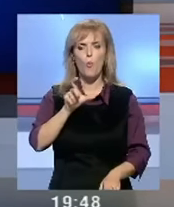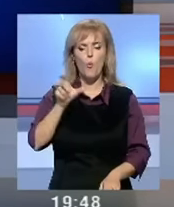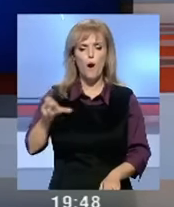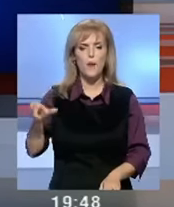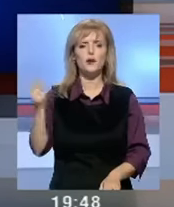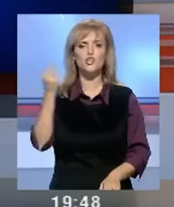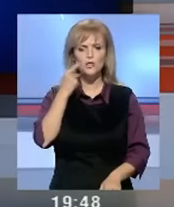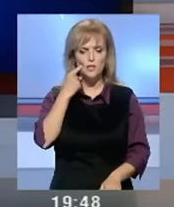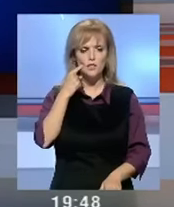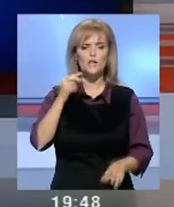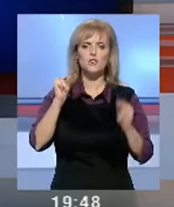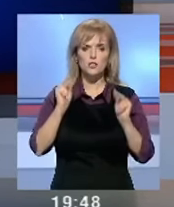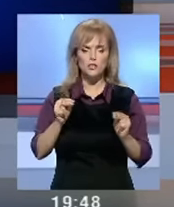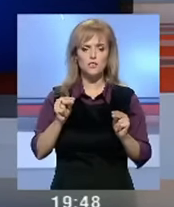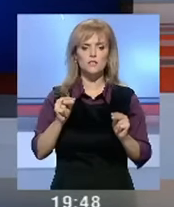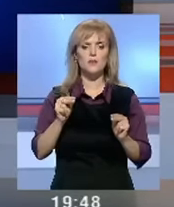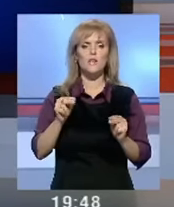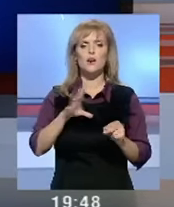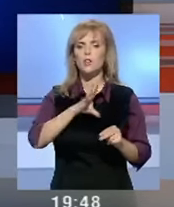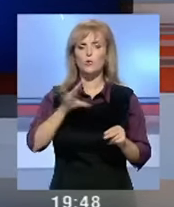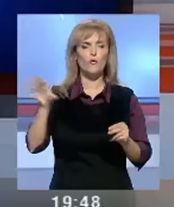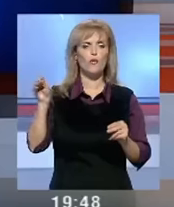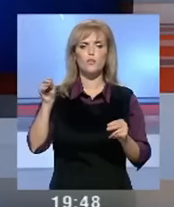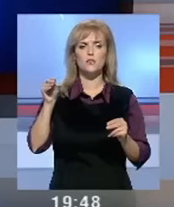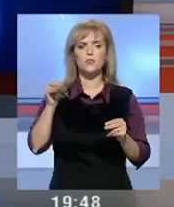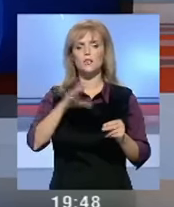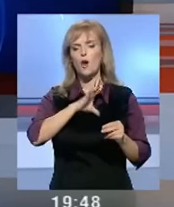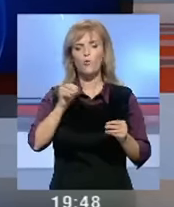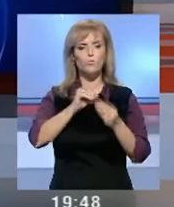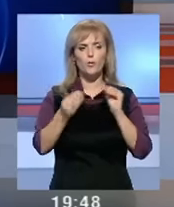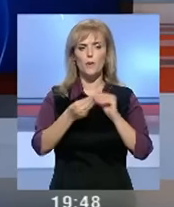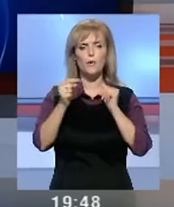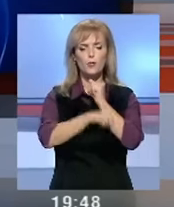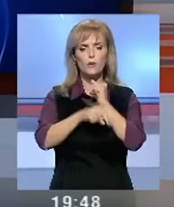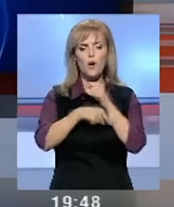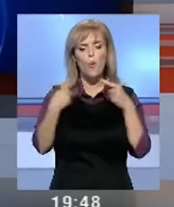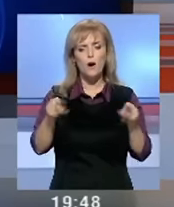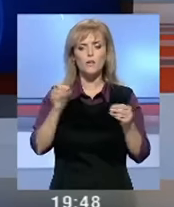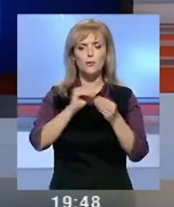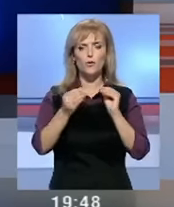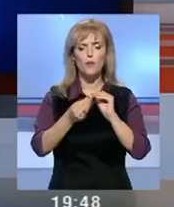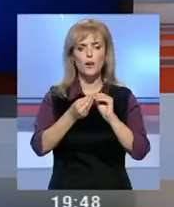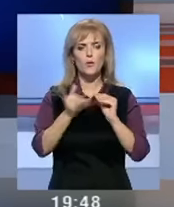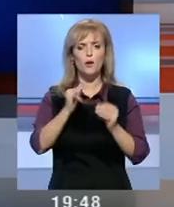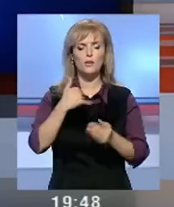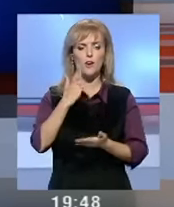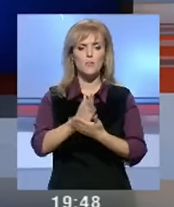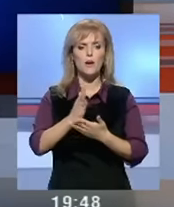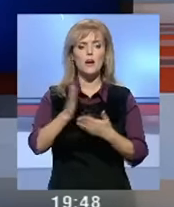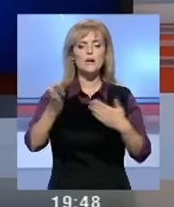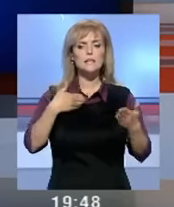nu au fost implicați în acte de corupție. O altă problemă cu care ne confruntăm sunt aceste relații cu